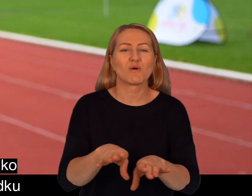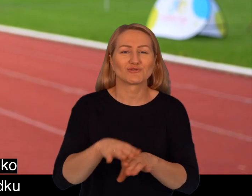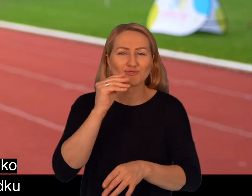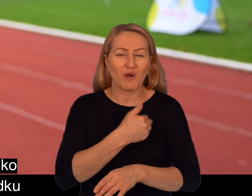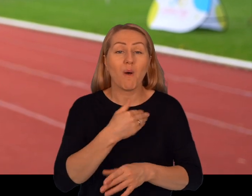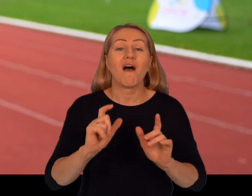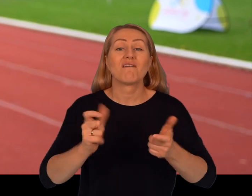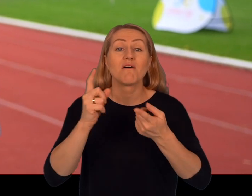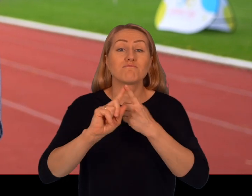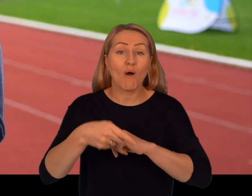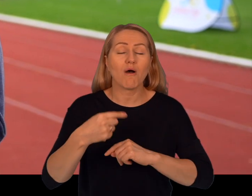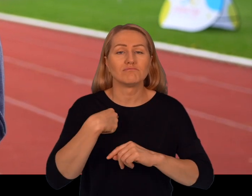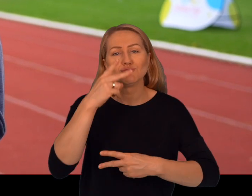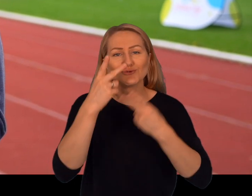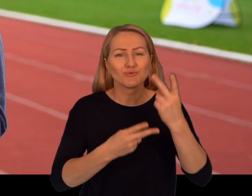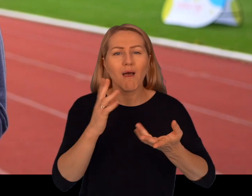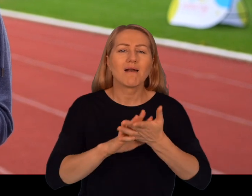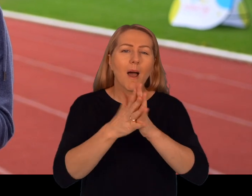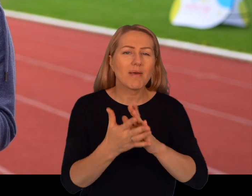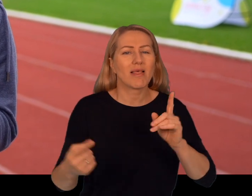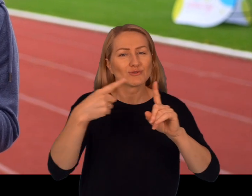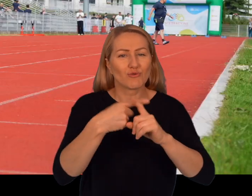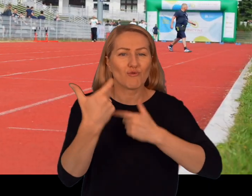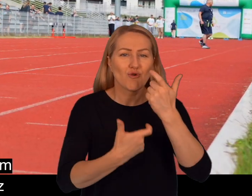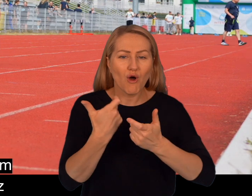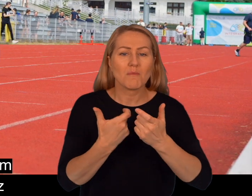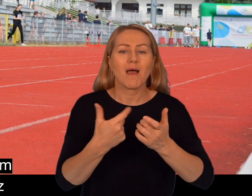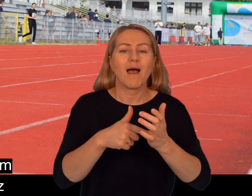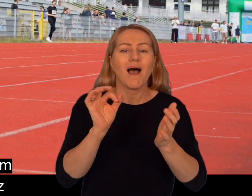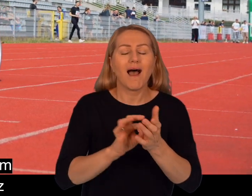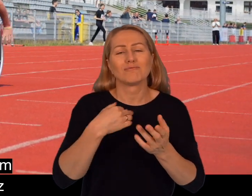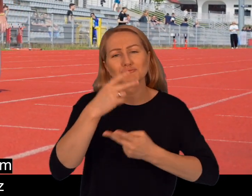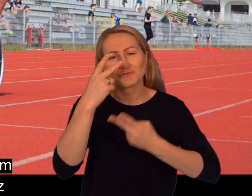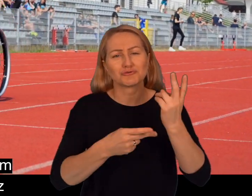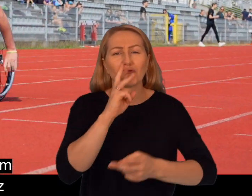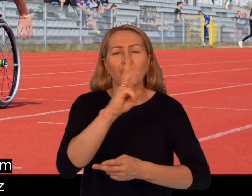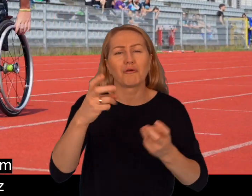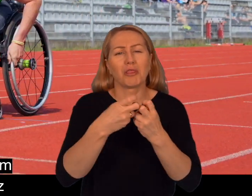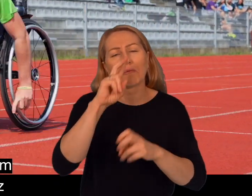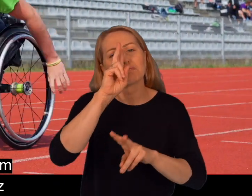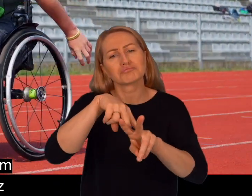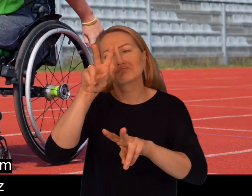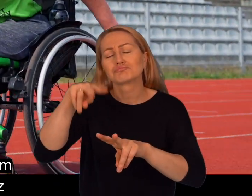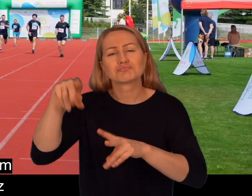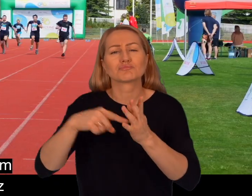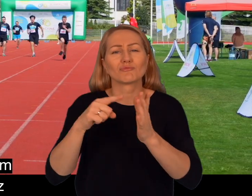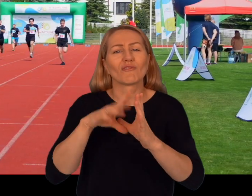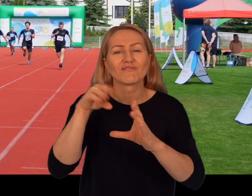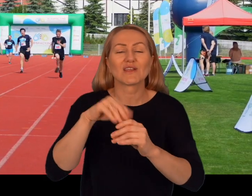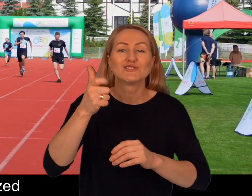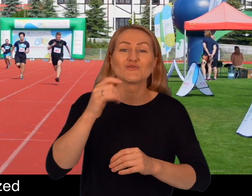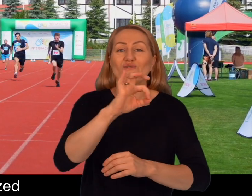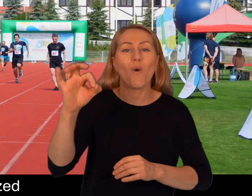po wypadku zaczęłam szukać sobie rehabilitacji dodatkowej. To było tak, że przeglądałam sobie stronę internetową